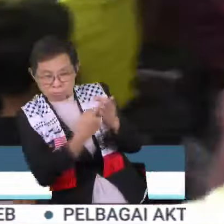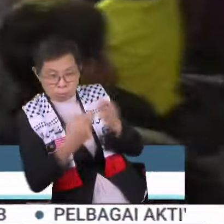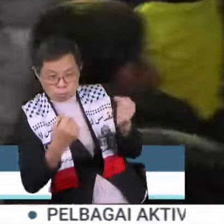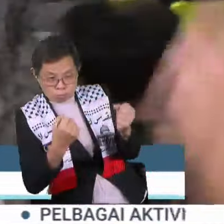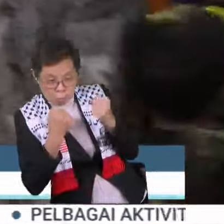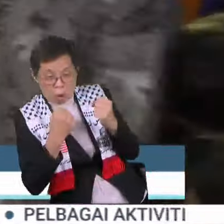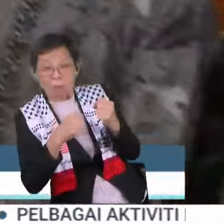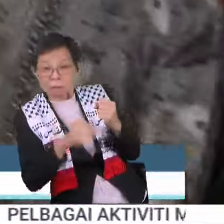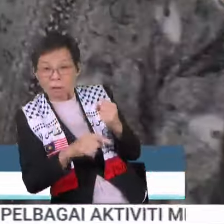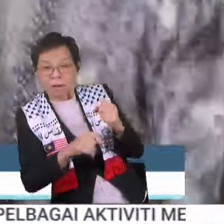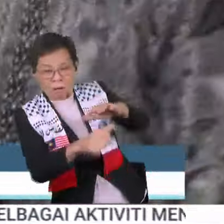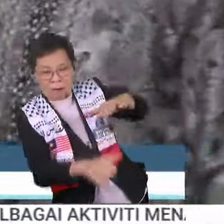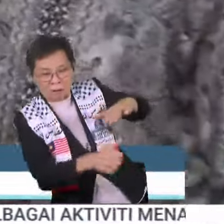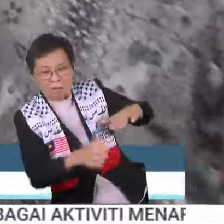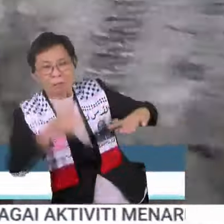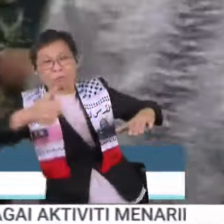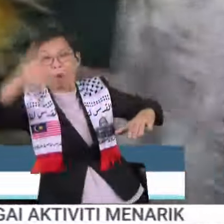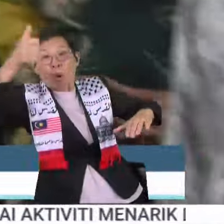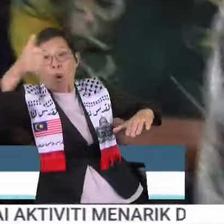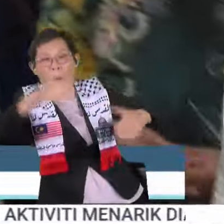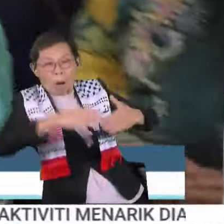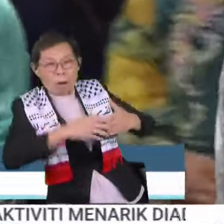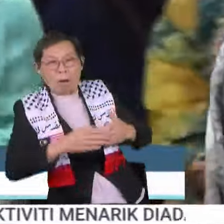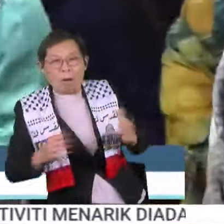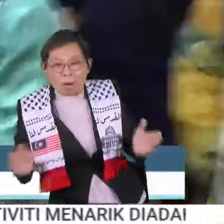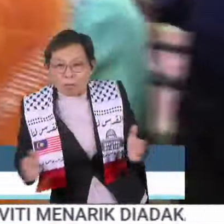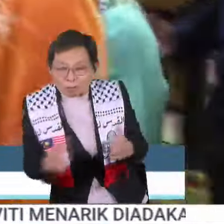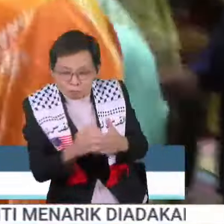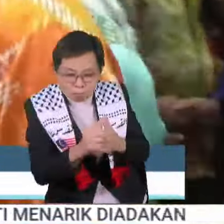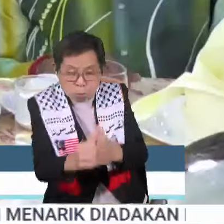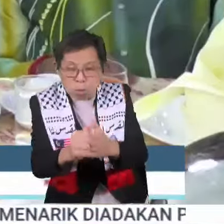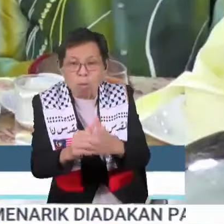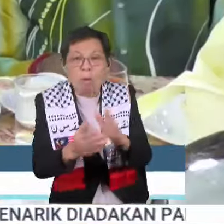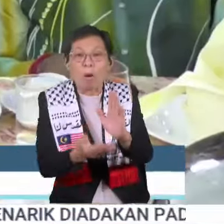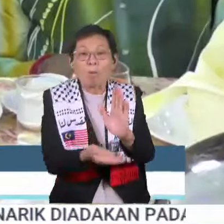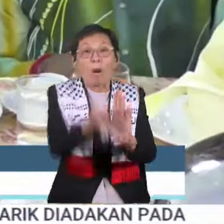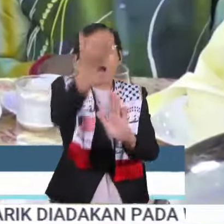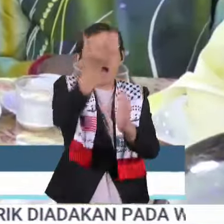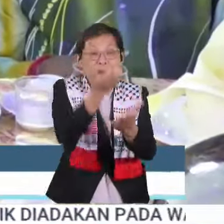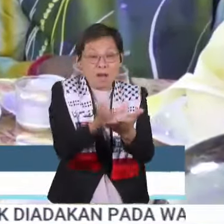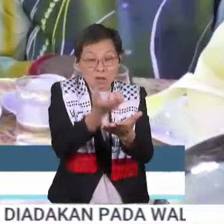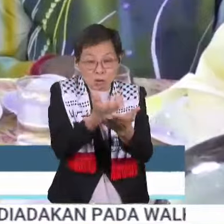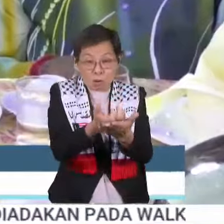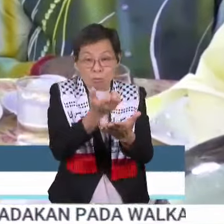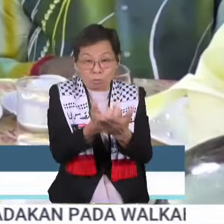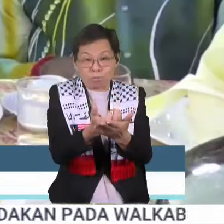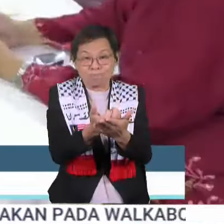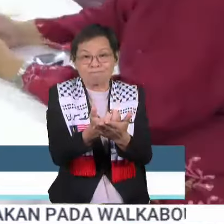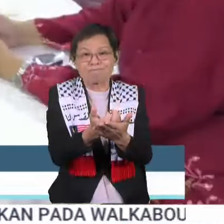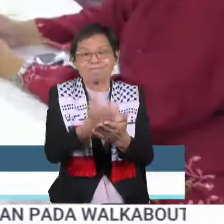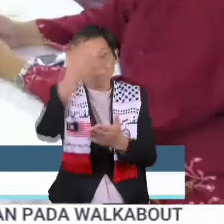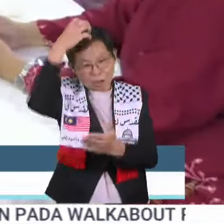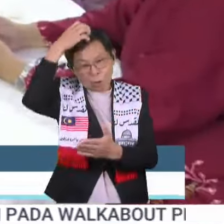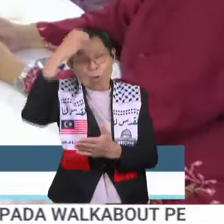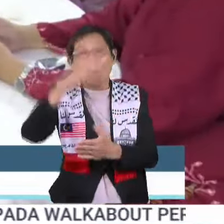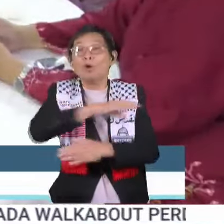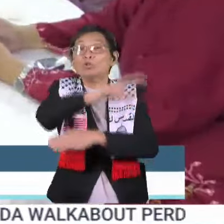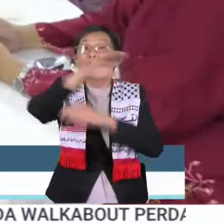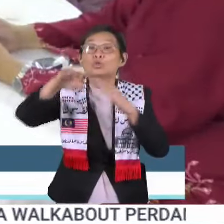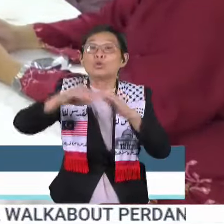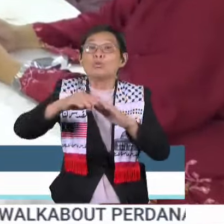utuh juga menjadi asas utama mendorong peningkatan ekonomi negeri yang dinikmati segenap lapisan